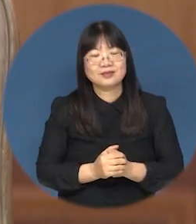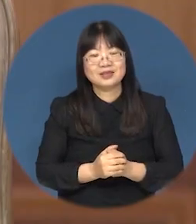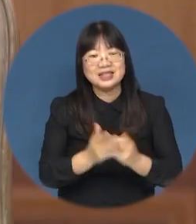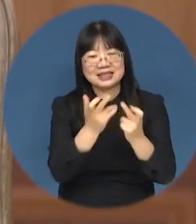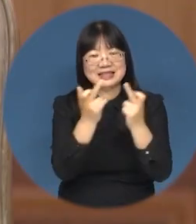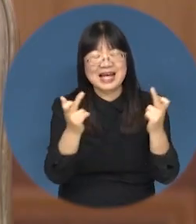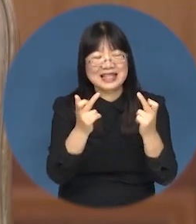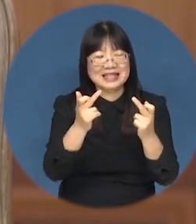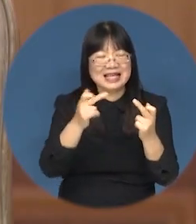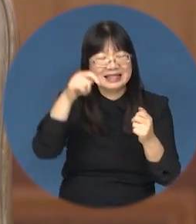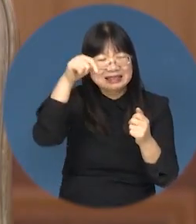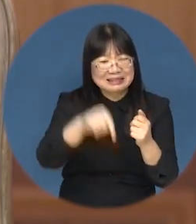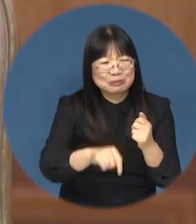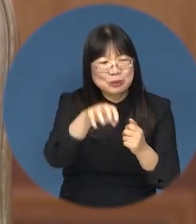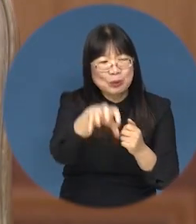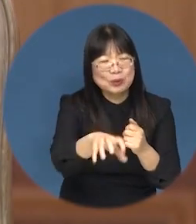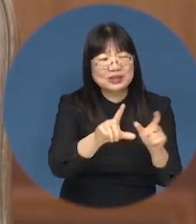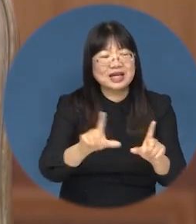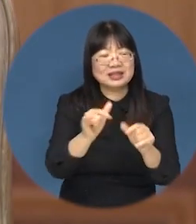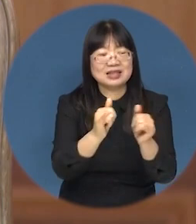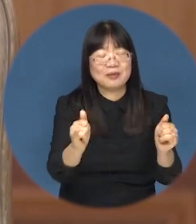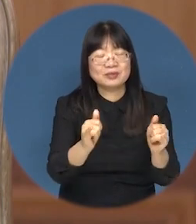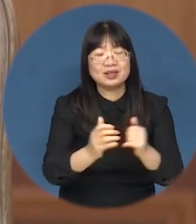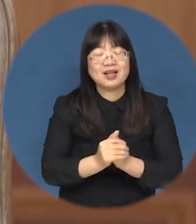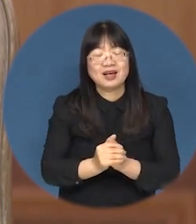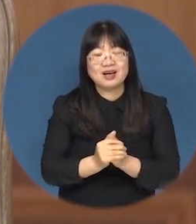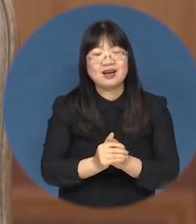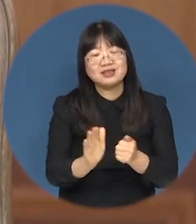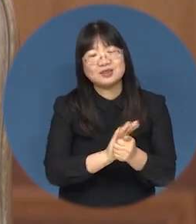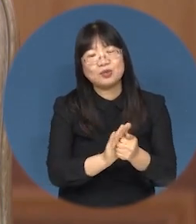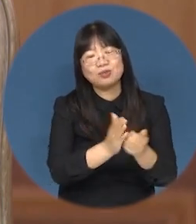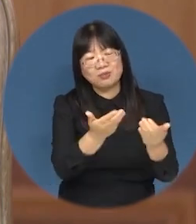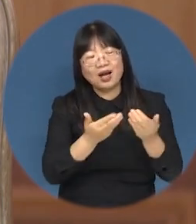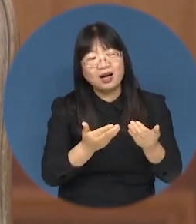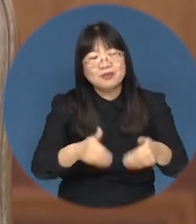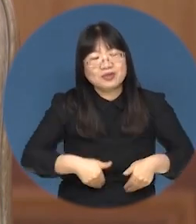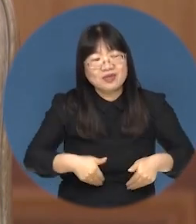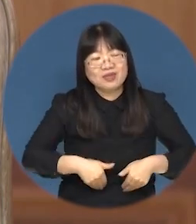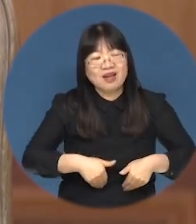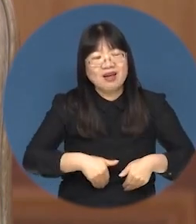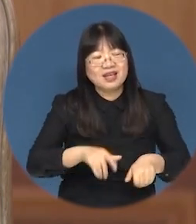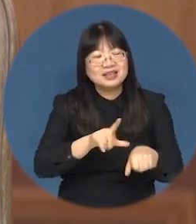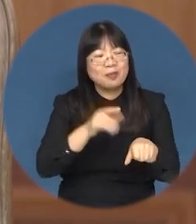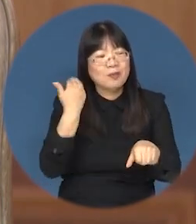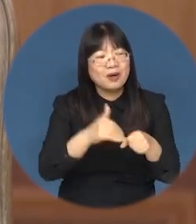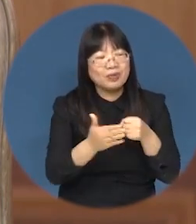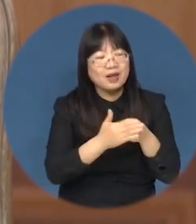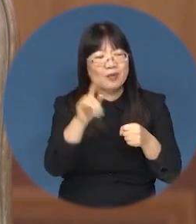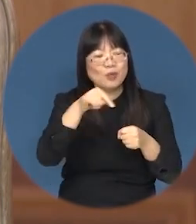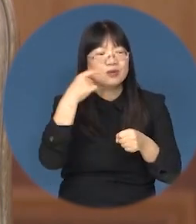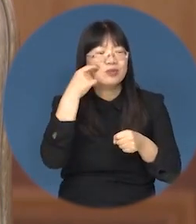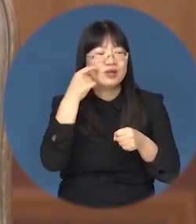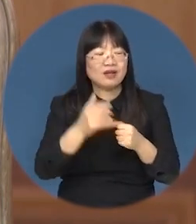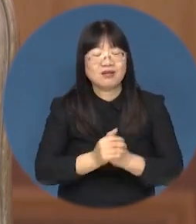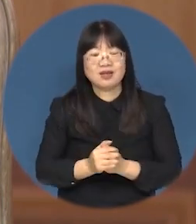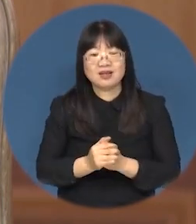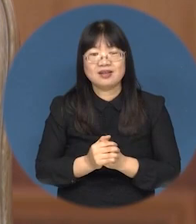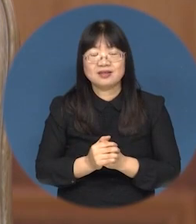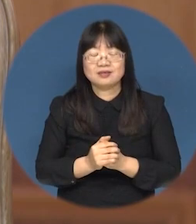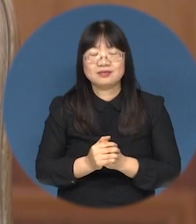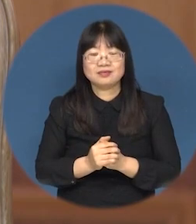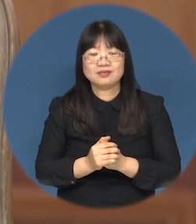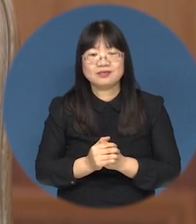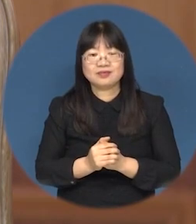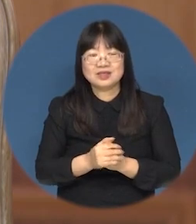산간호주에 거주하는 장애인들이 서비스는 받아야 되는데 서비스 받을 시간이 안 되니까 못 오시는 분들. 예, 예. 또 자